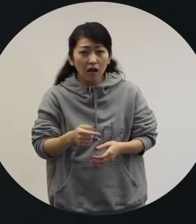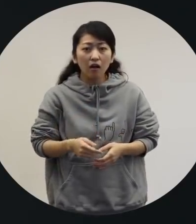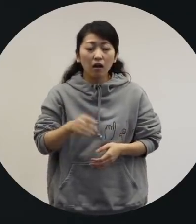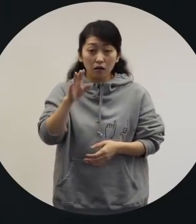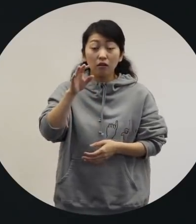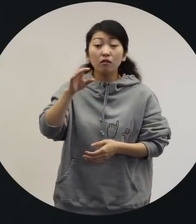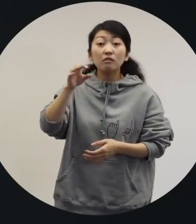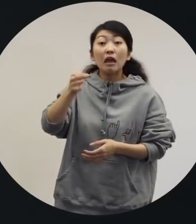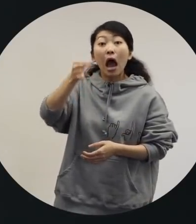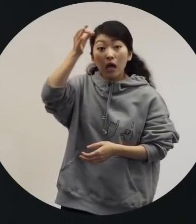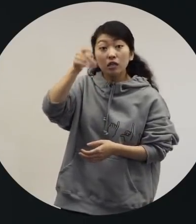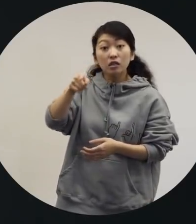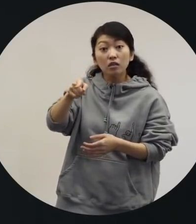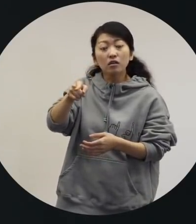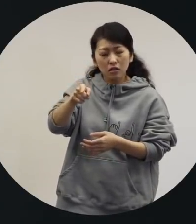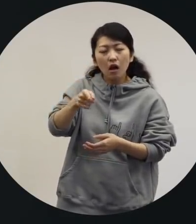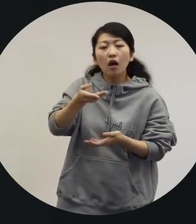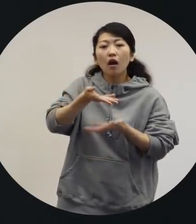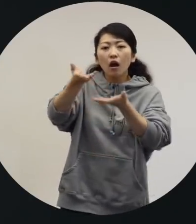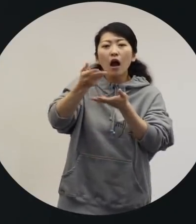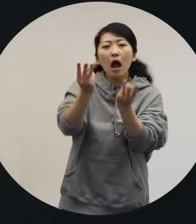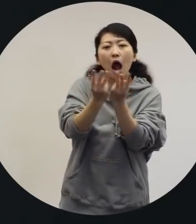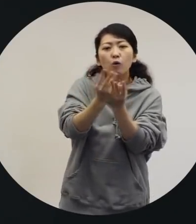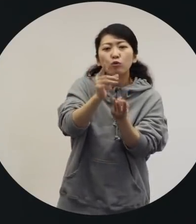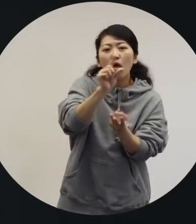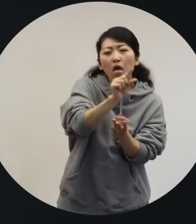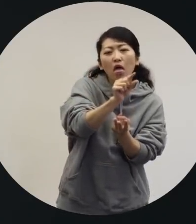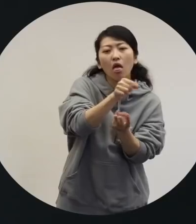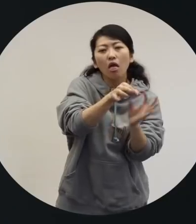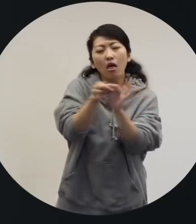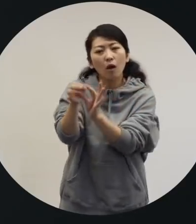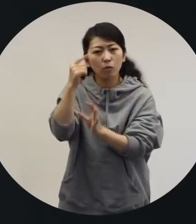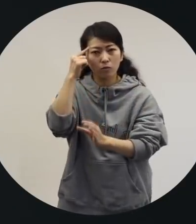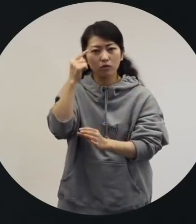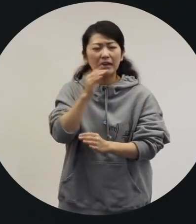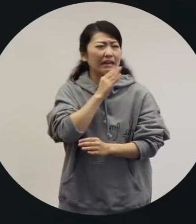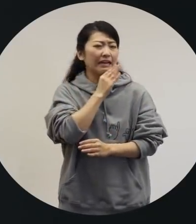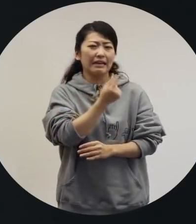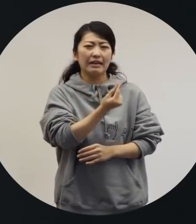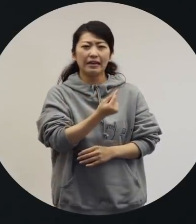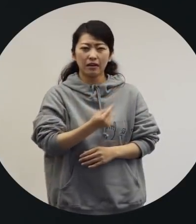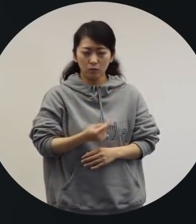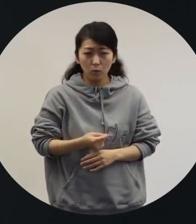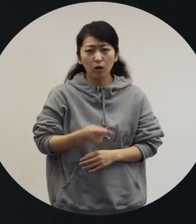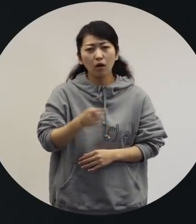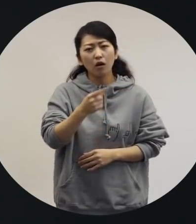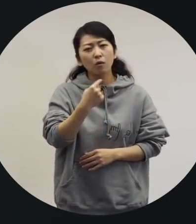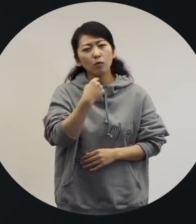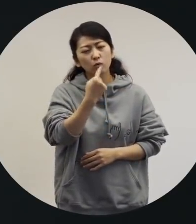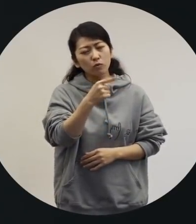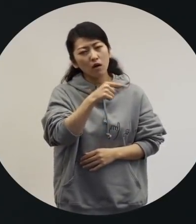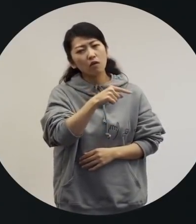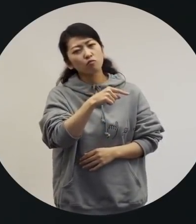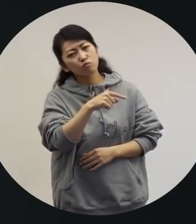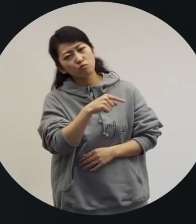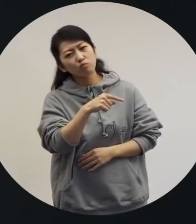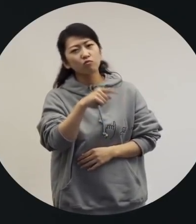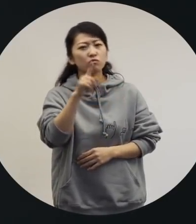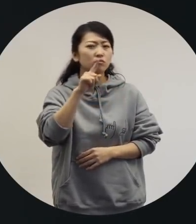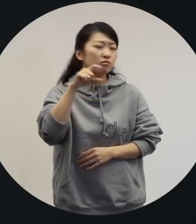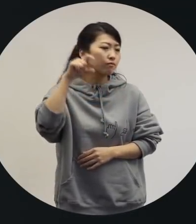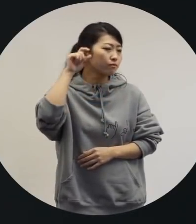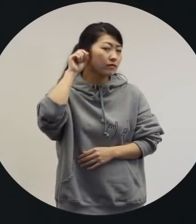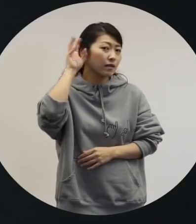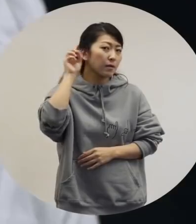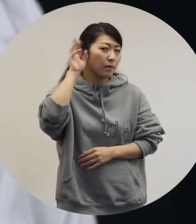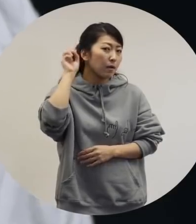でも単価が高い理由のほとんどは割と出荷数によってるような気が。 あ、まあ確かにね、まあ、あと、まあ、そういう視点が、まあ、一応